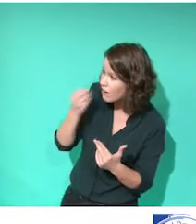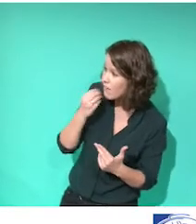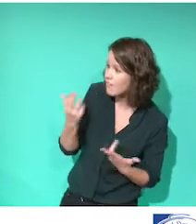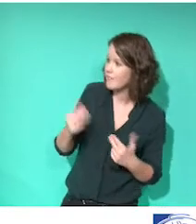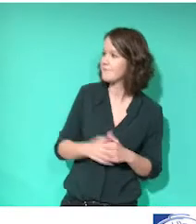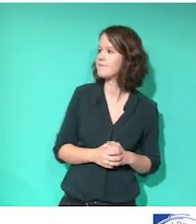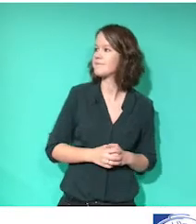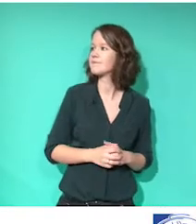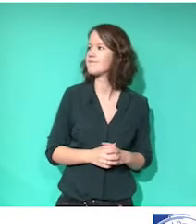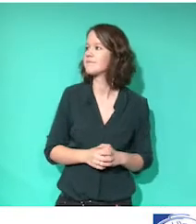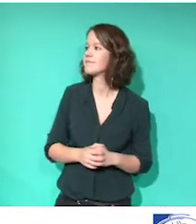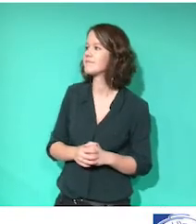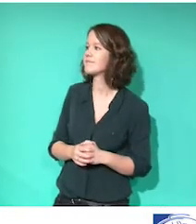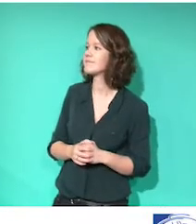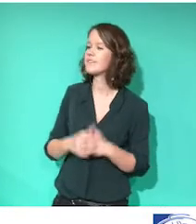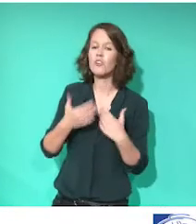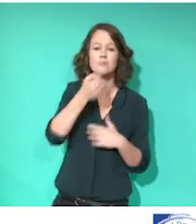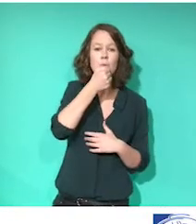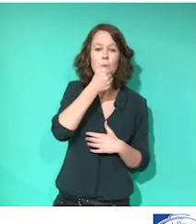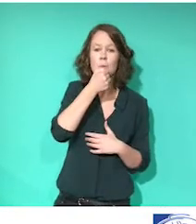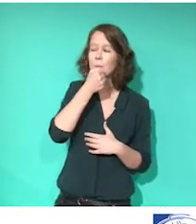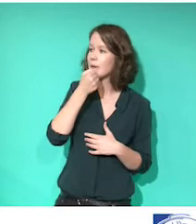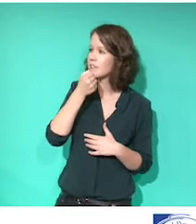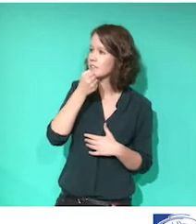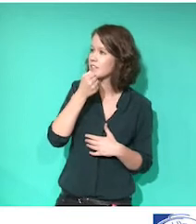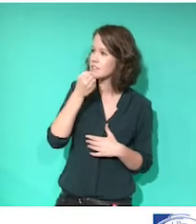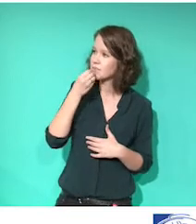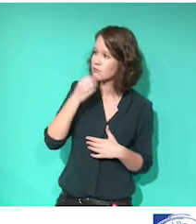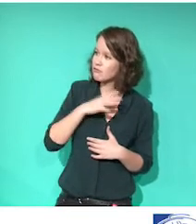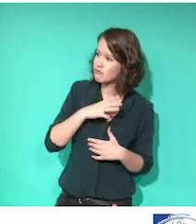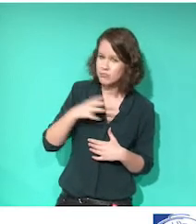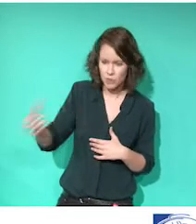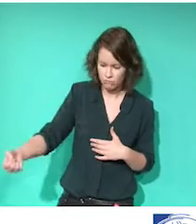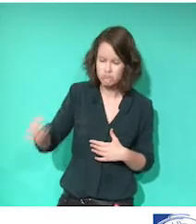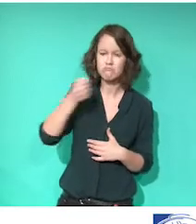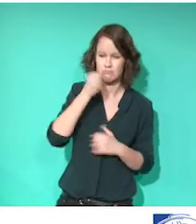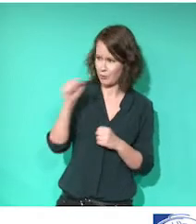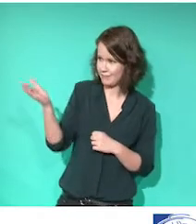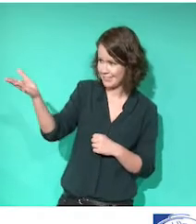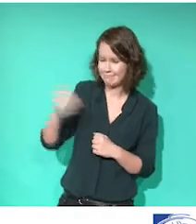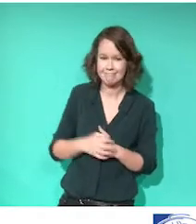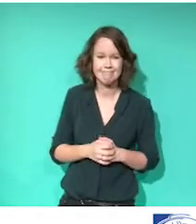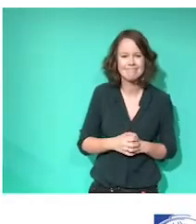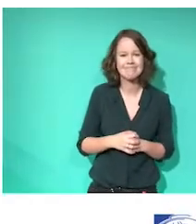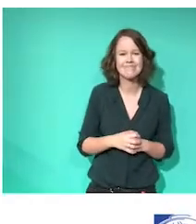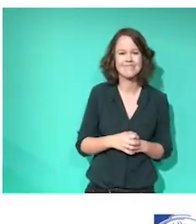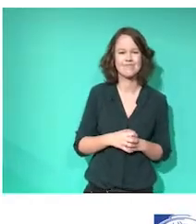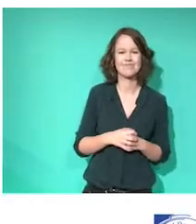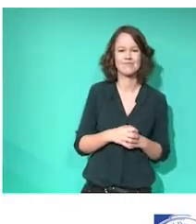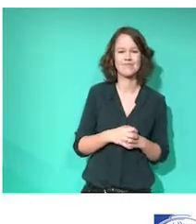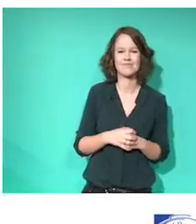bien? Voilà. Donc, micro, vous avez, tu vois, Blandine, tu prends ton micro devant toi. Voilà, c'est parfait.